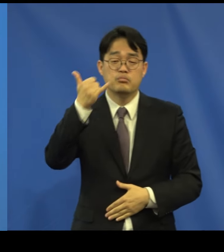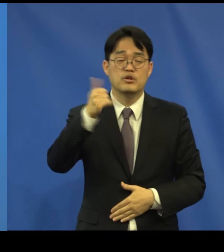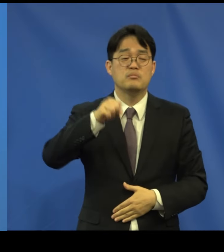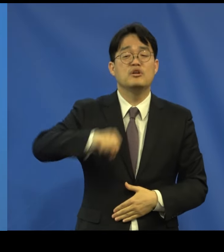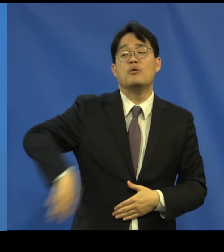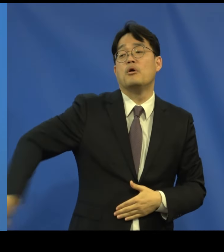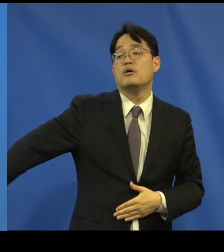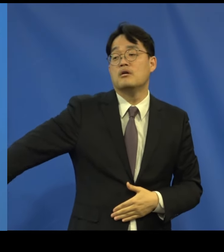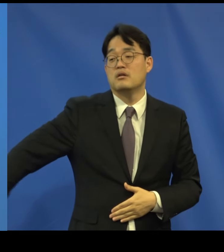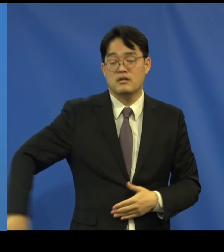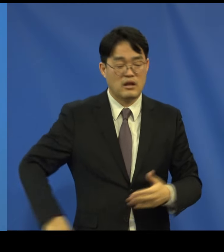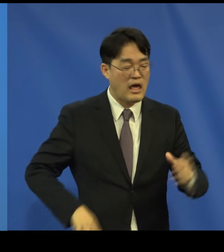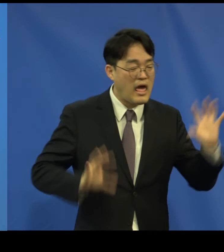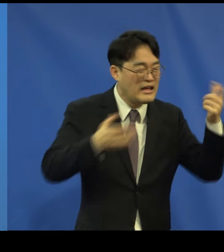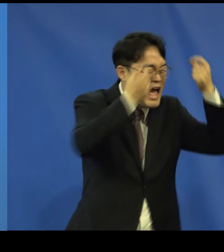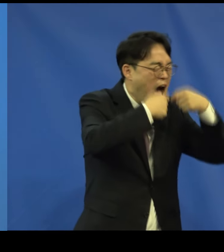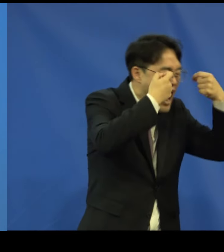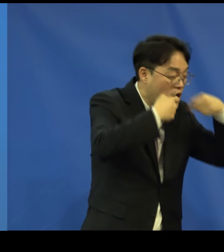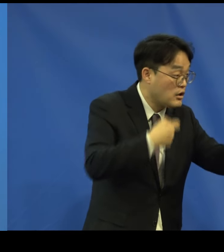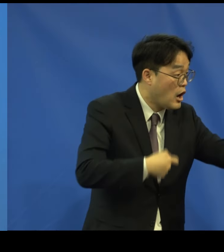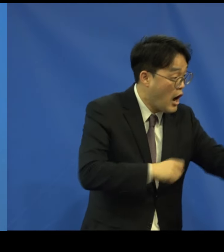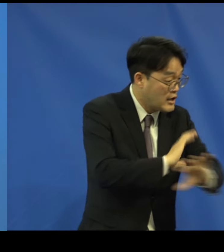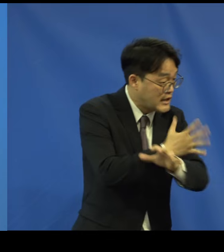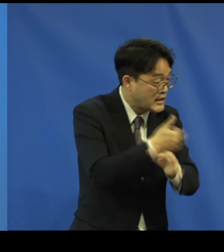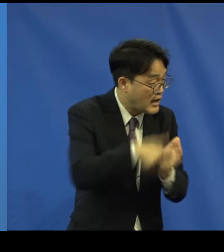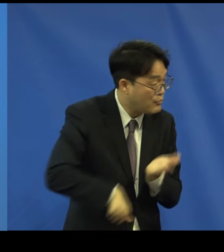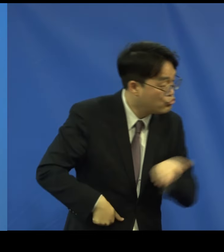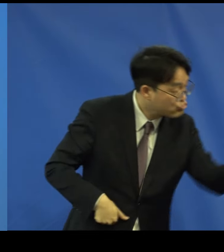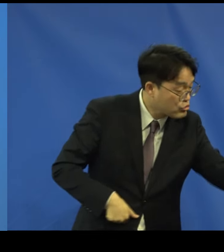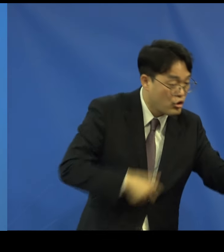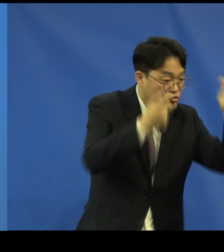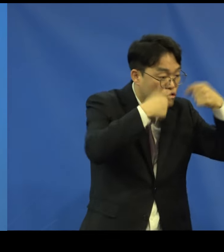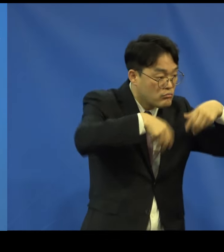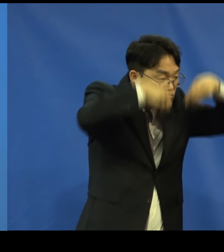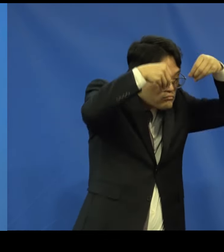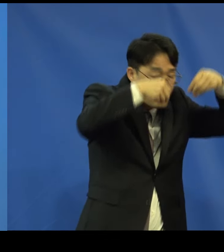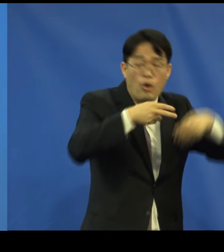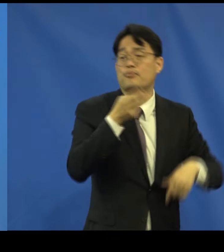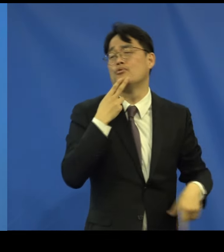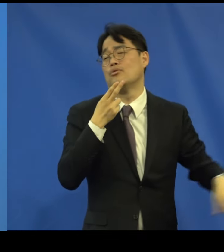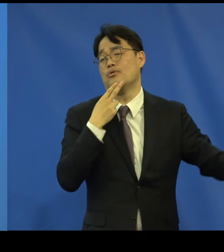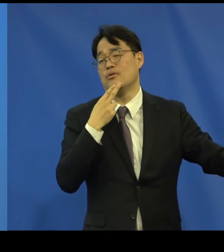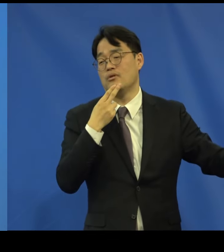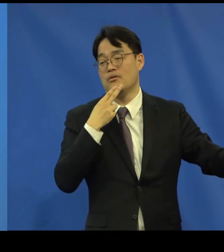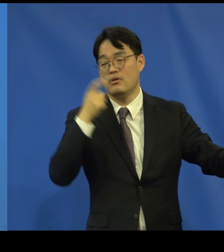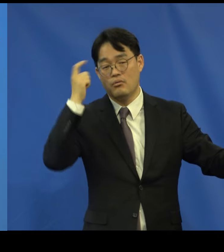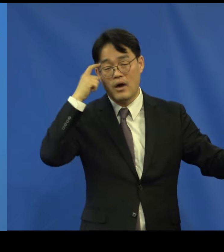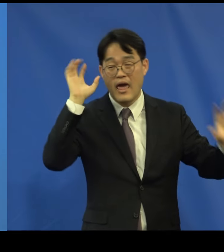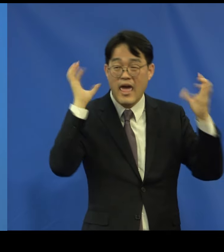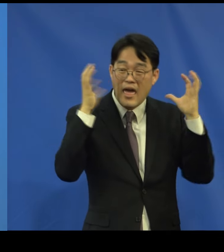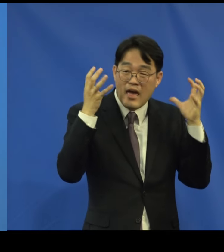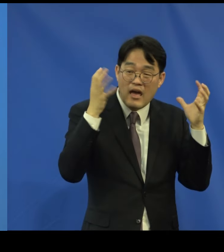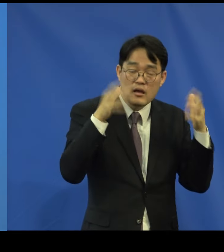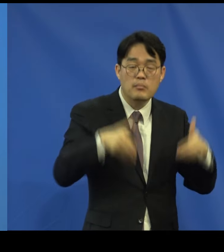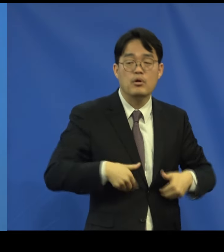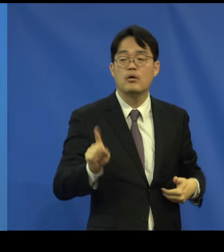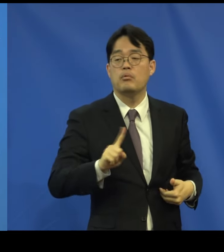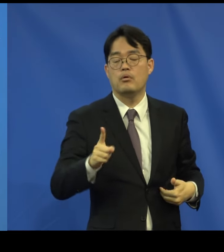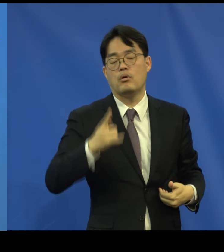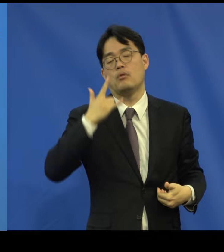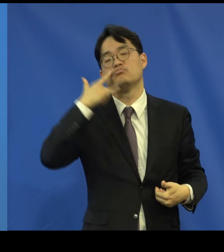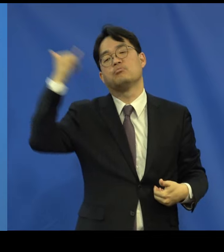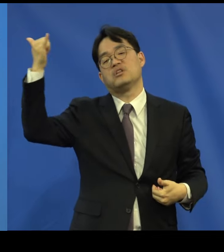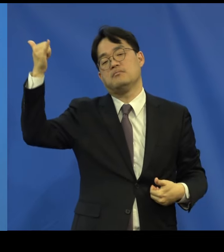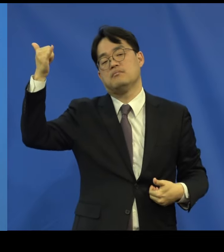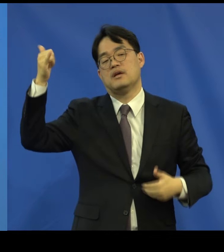좋은 것을 아무리 갖다 줘도 아이가 시름시름 알아요. 여러분, 우리가 여행을 다닐 때 좋은 호텔에 머물면 서비스도